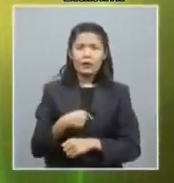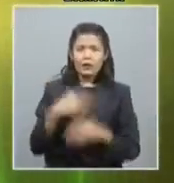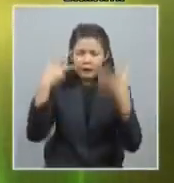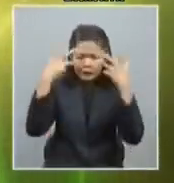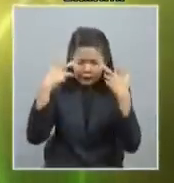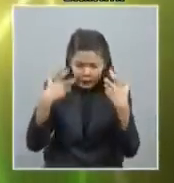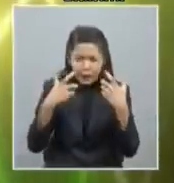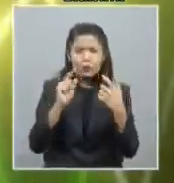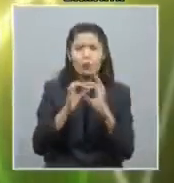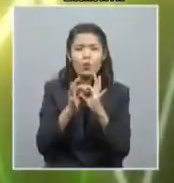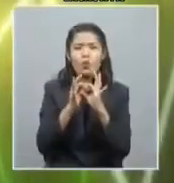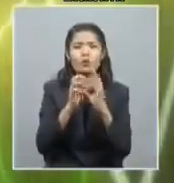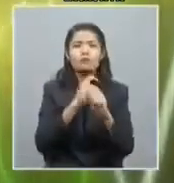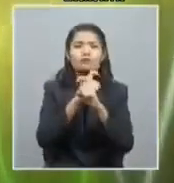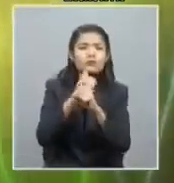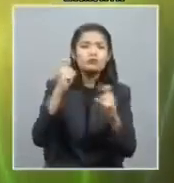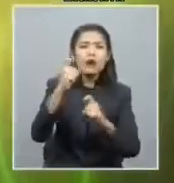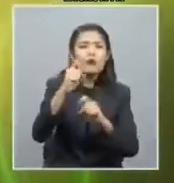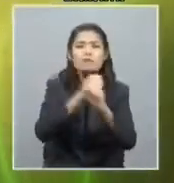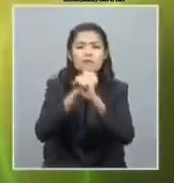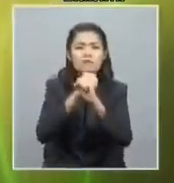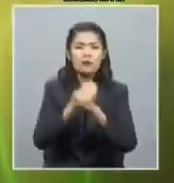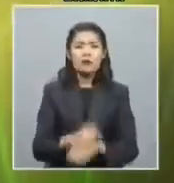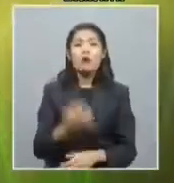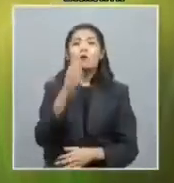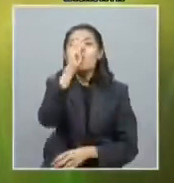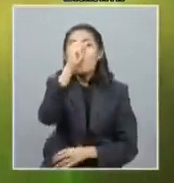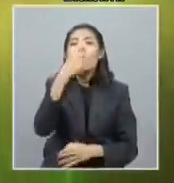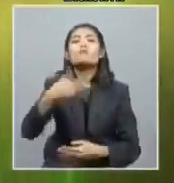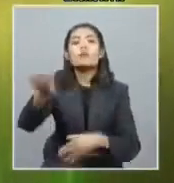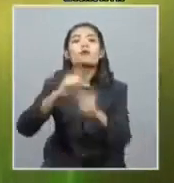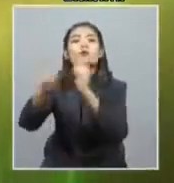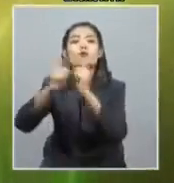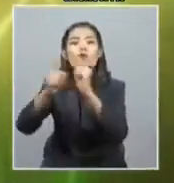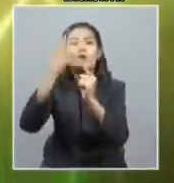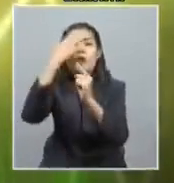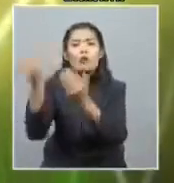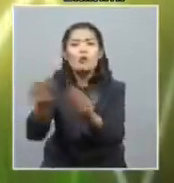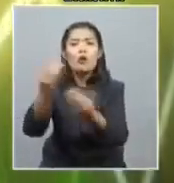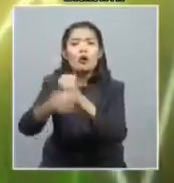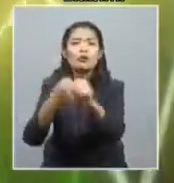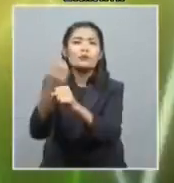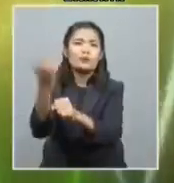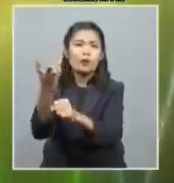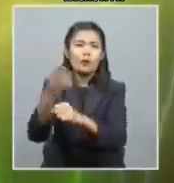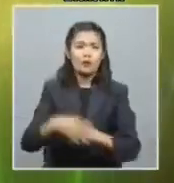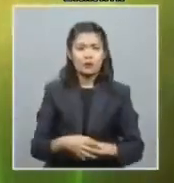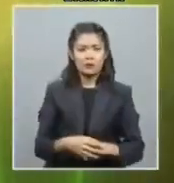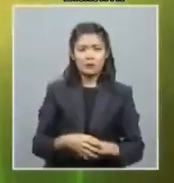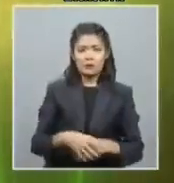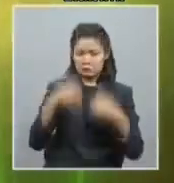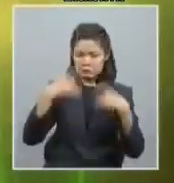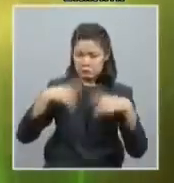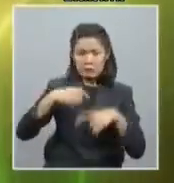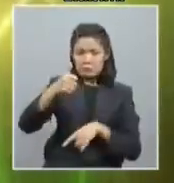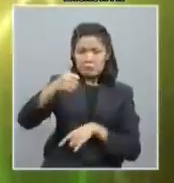ภัยมันก็ลองคุยมาเลยแต่ว่ามันนั่นนะเพราะว่าลูกก็ยังเล็กเดี๋ยวเสี่ยงอยู่บนนี้ไม่ได้ใช่ไหม